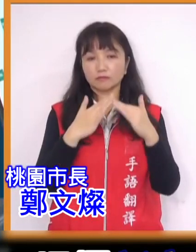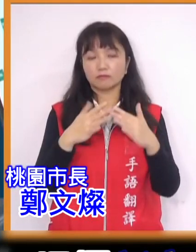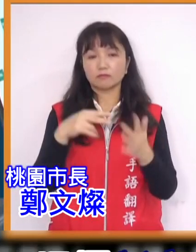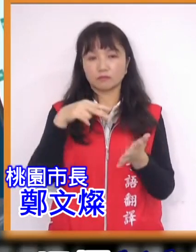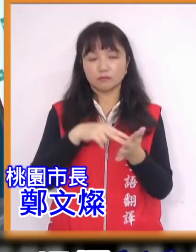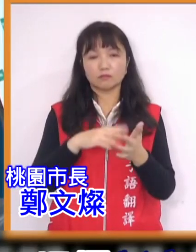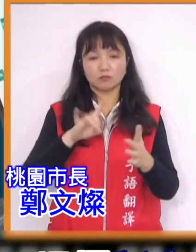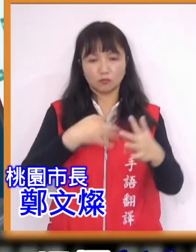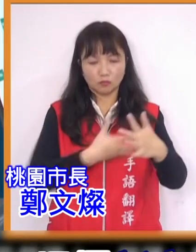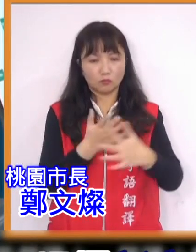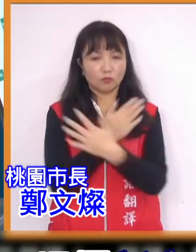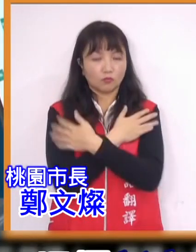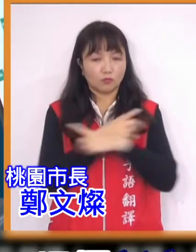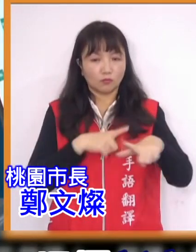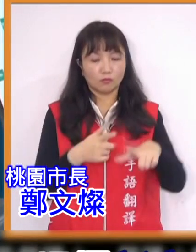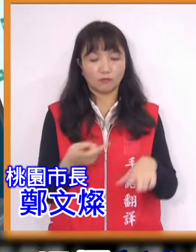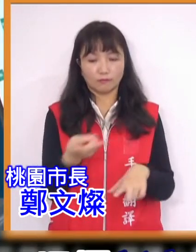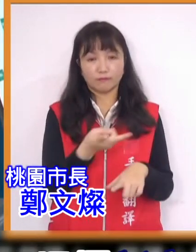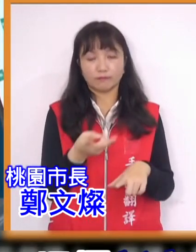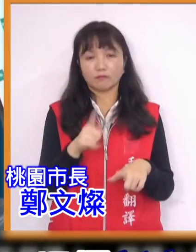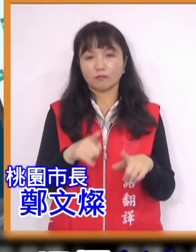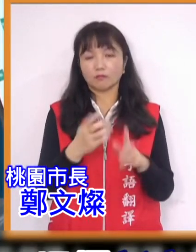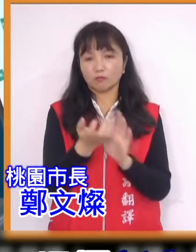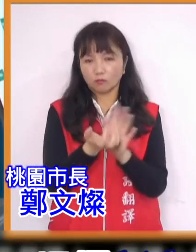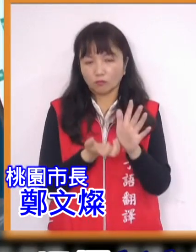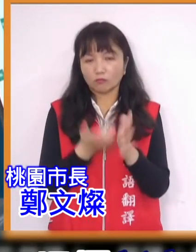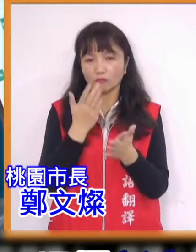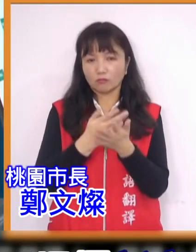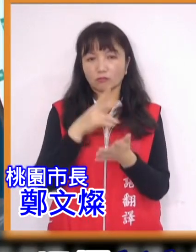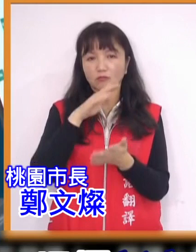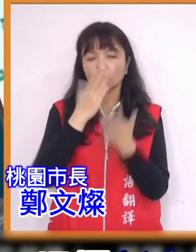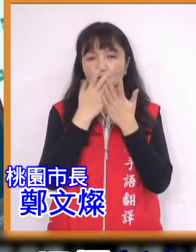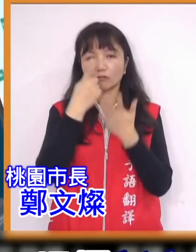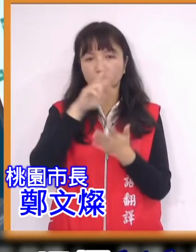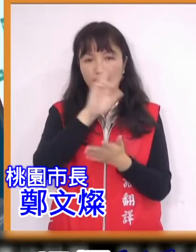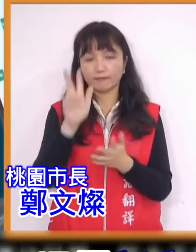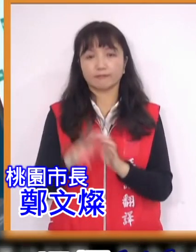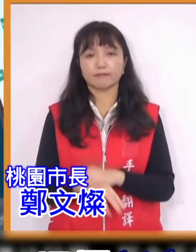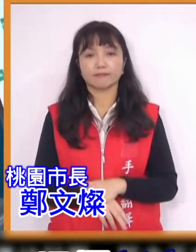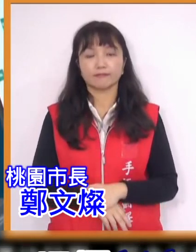儿园，那今天进行预防性的停课1天。